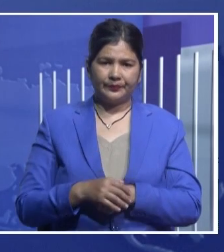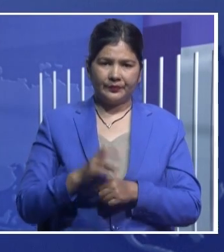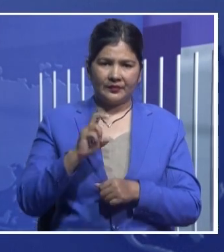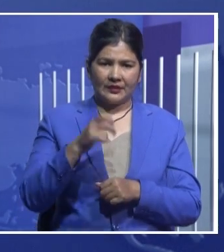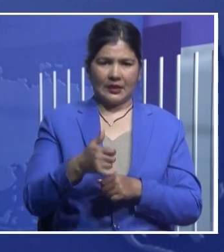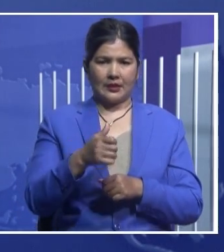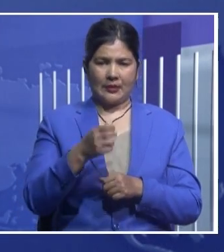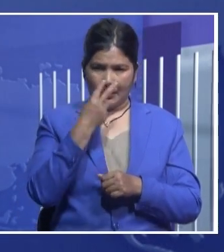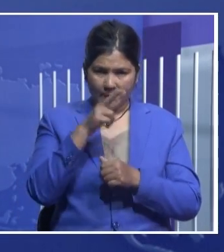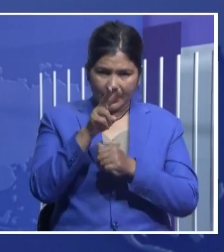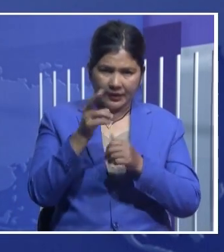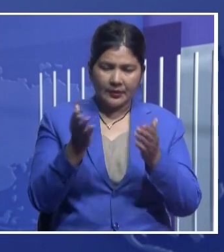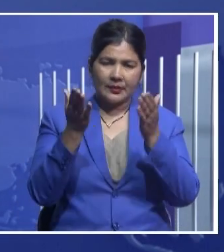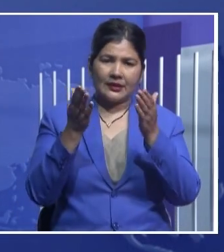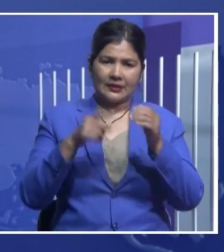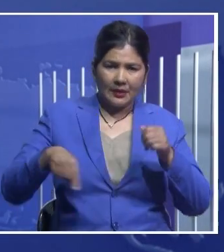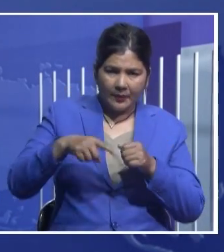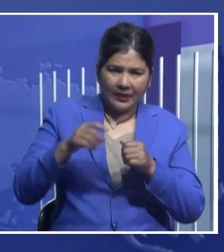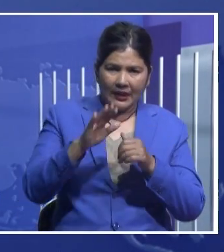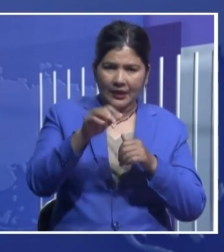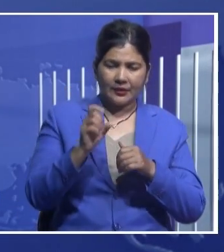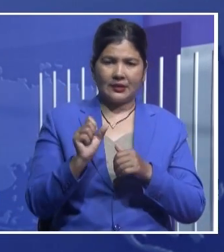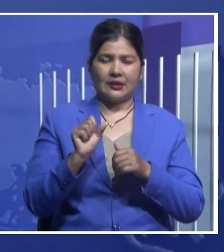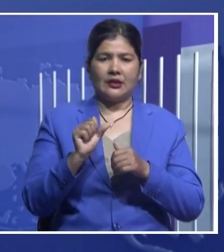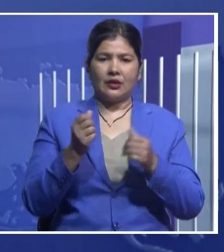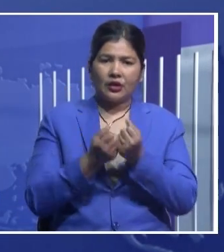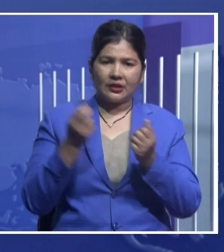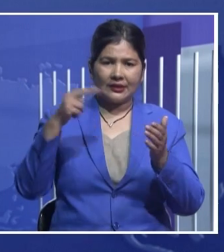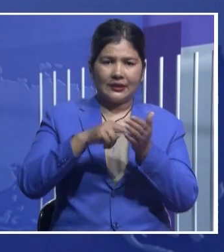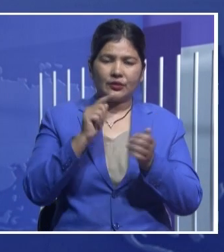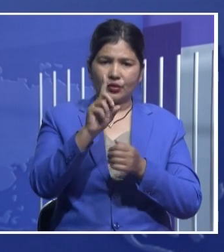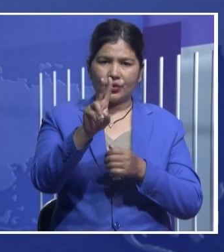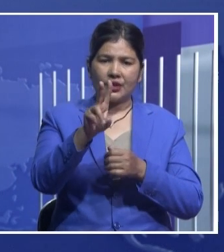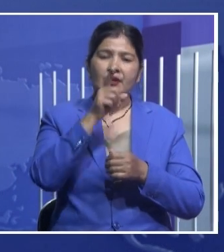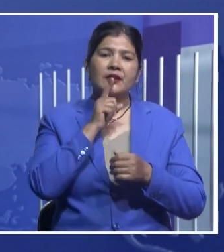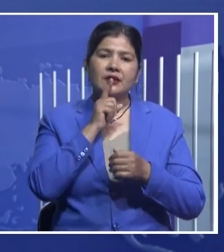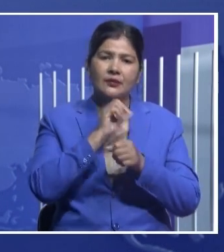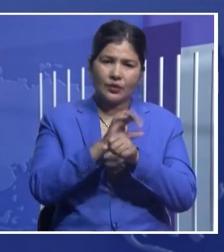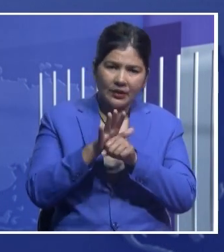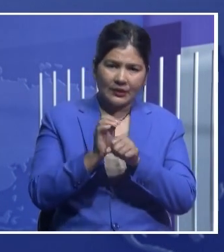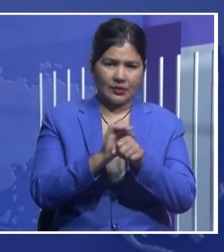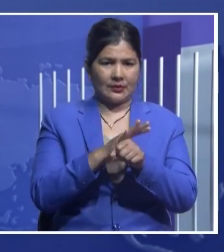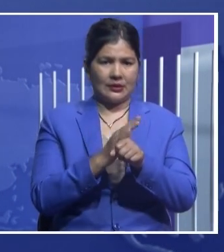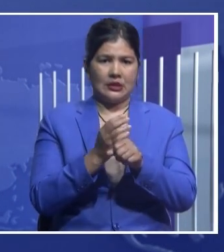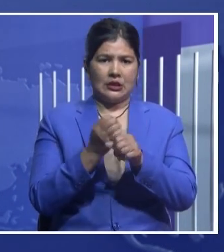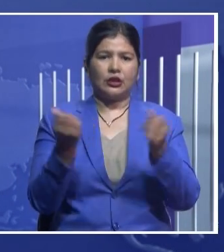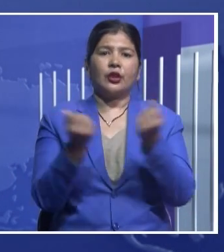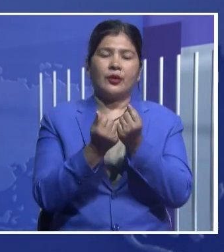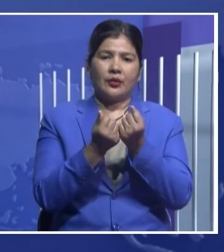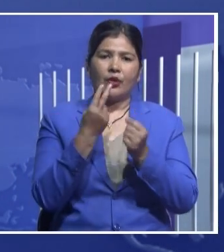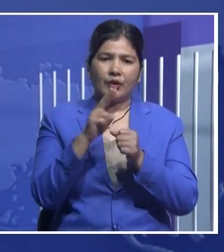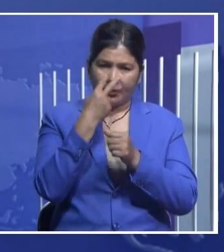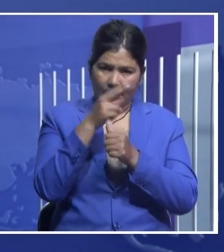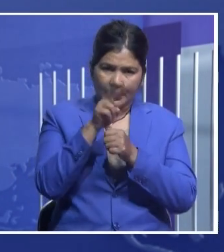दाङमा पर्यटन प्रवर्धनका लागि मेला महोत्सव पुनः आयोजना गर्न थालिएको छ। 2 वर्षसम्म कोरोना भाइरसको सङ्क्रमणका कारण ठप्प रहेको पर्यटन